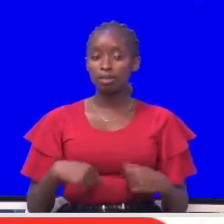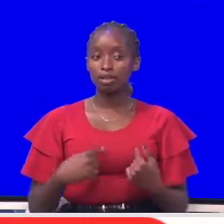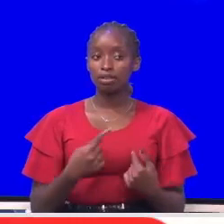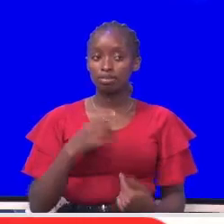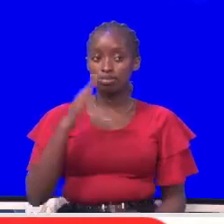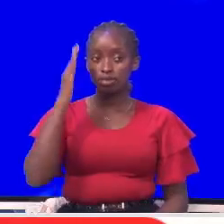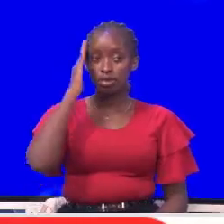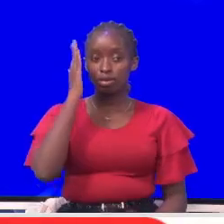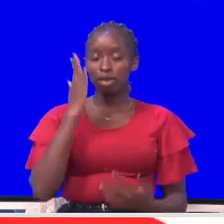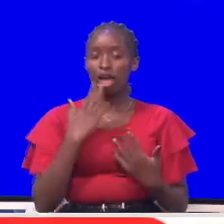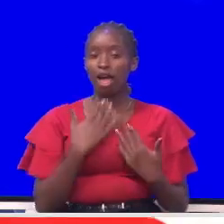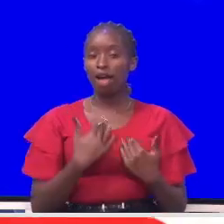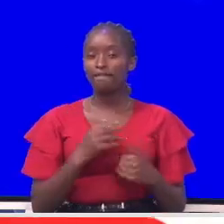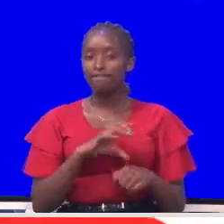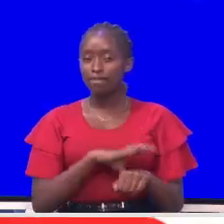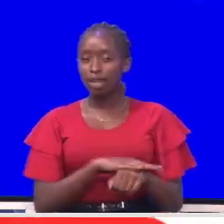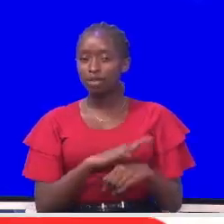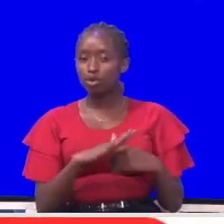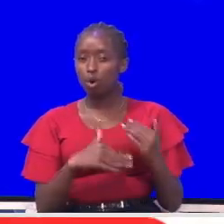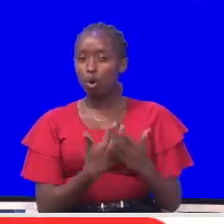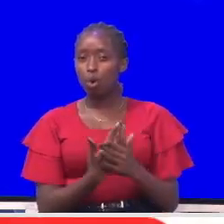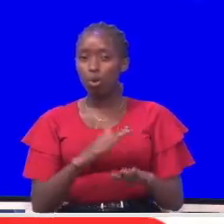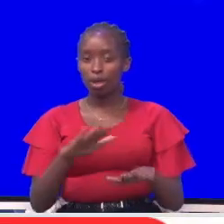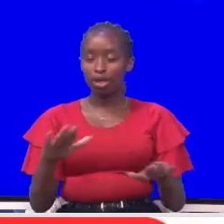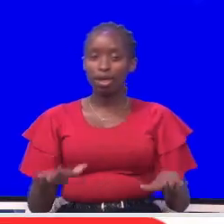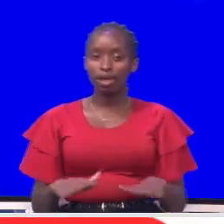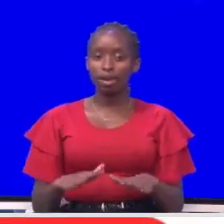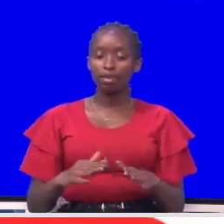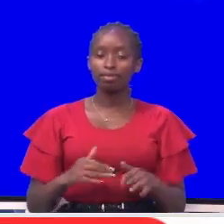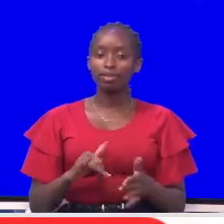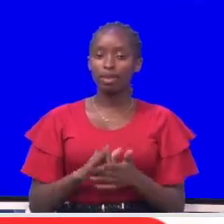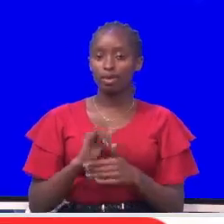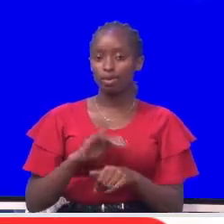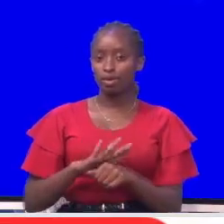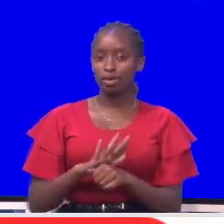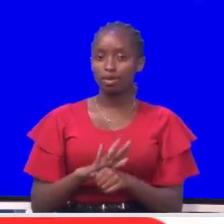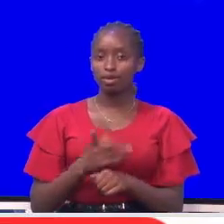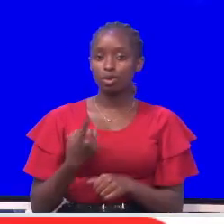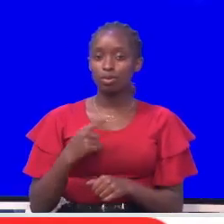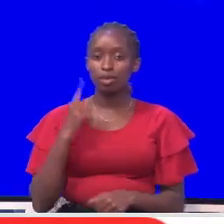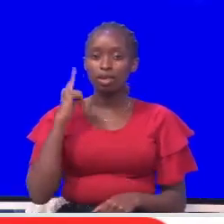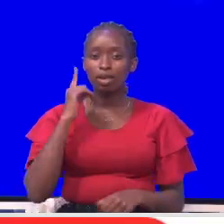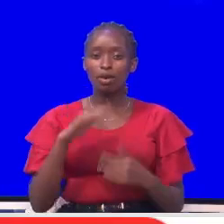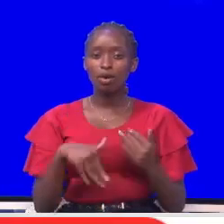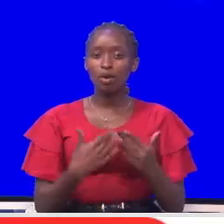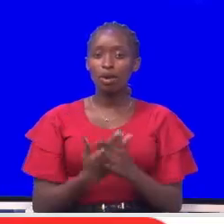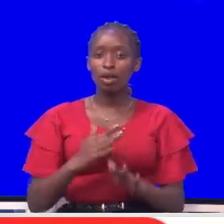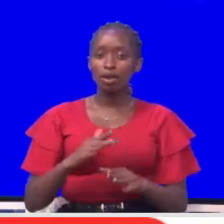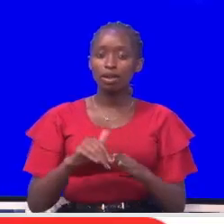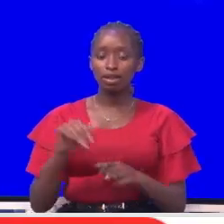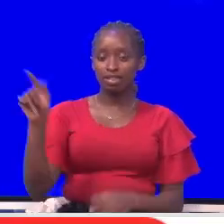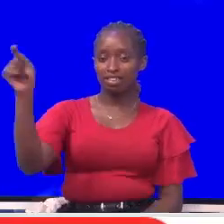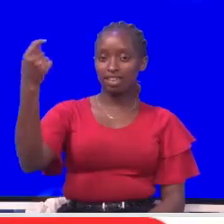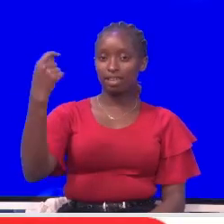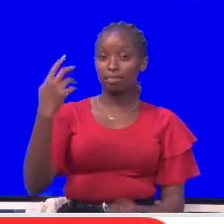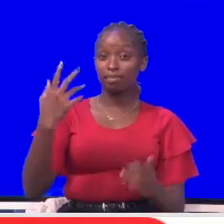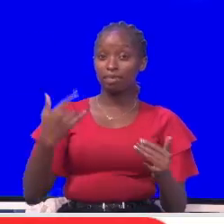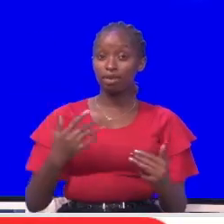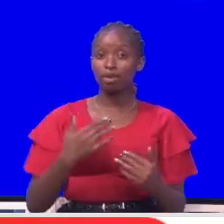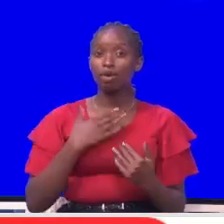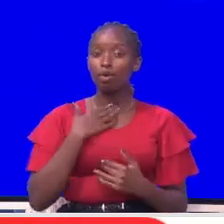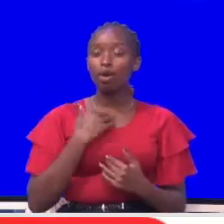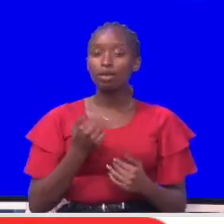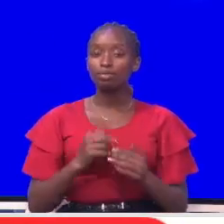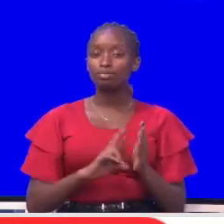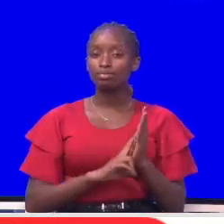you are going to hit the other one, is very, very good. So tunasikika mahali kote nchini Kenya. Kwa hivyo